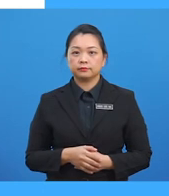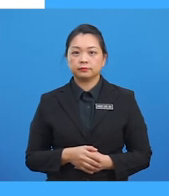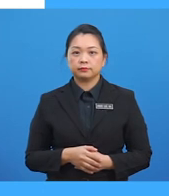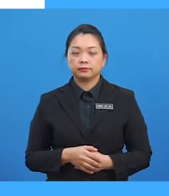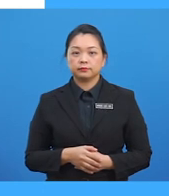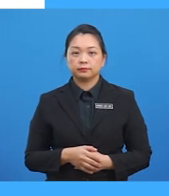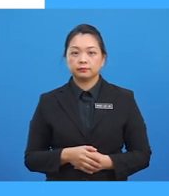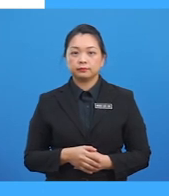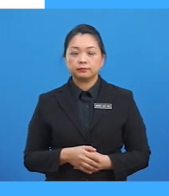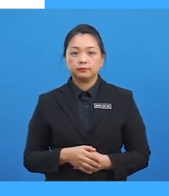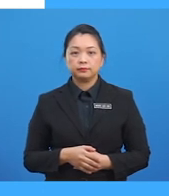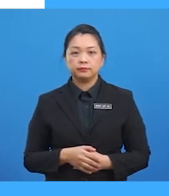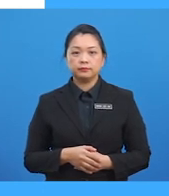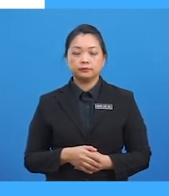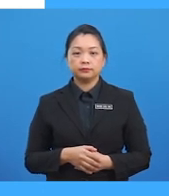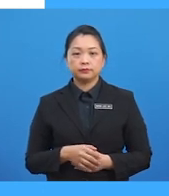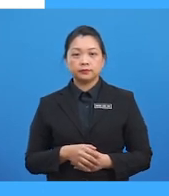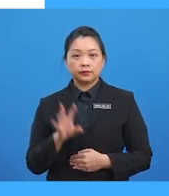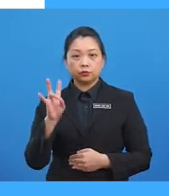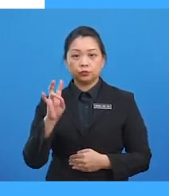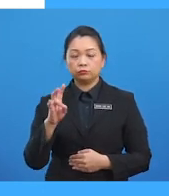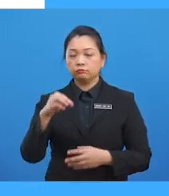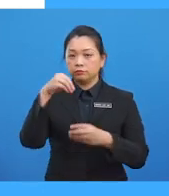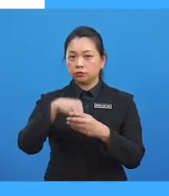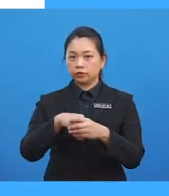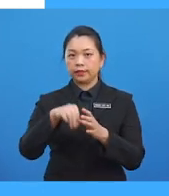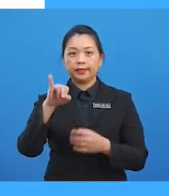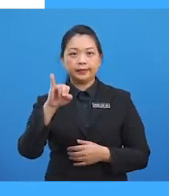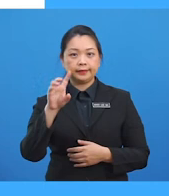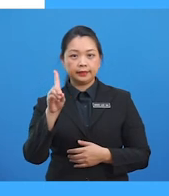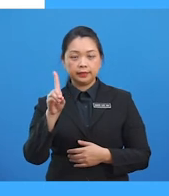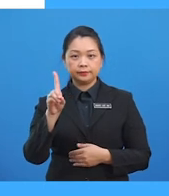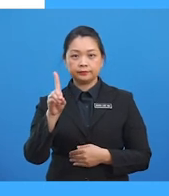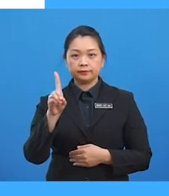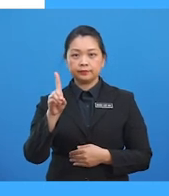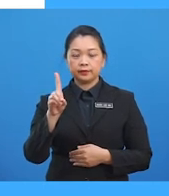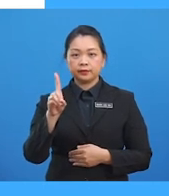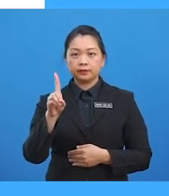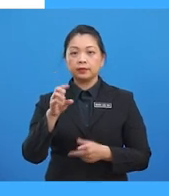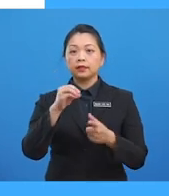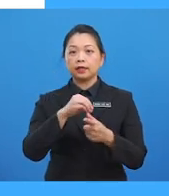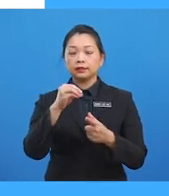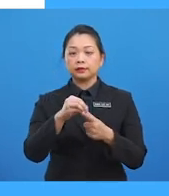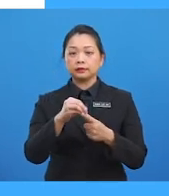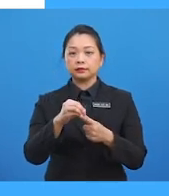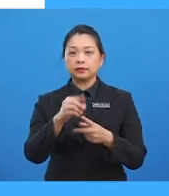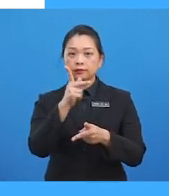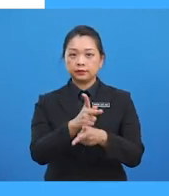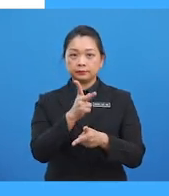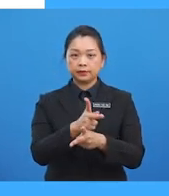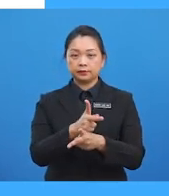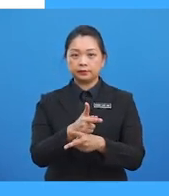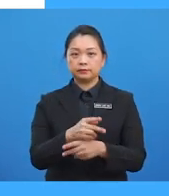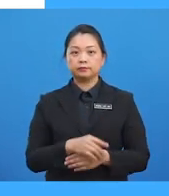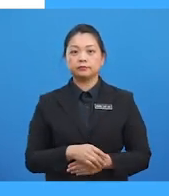msctrustgate.com/myipo. Ketujuh, masukkan ID digital anda ke dalam PC atau simpan ke peranti storan sekunda anda,